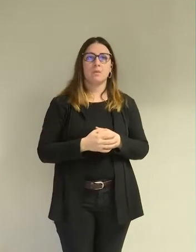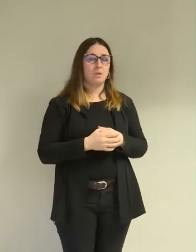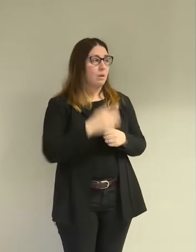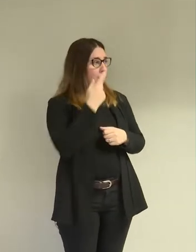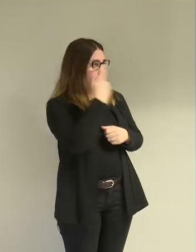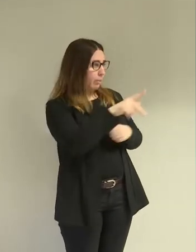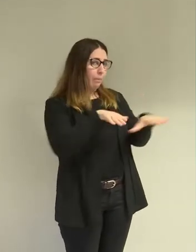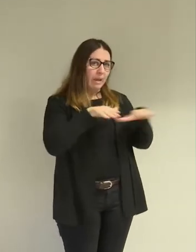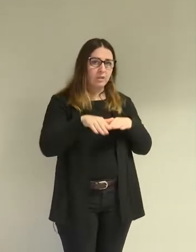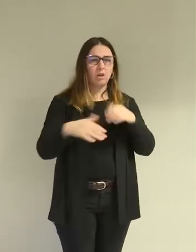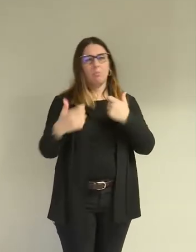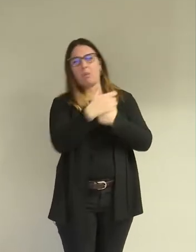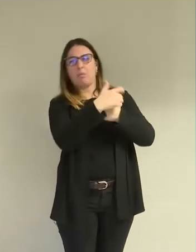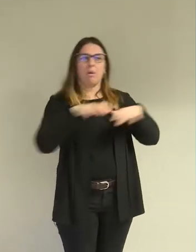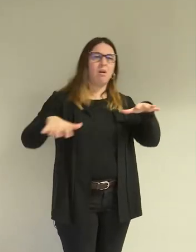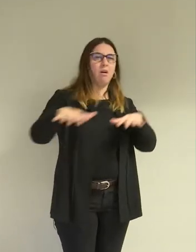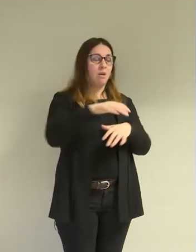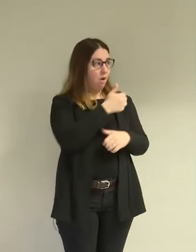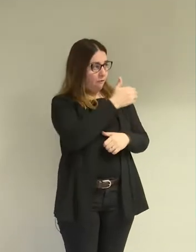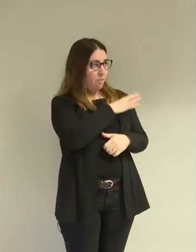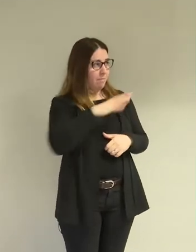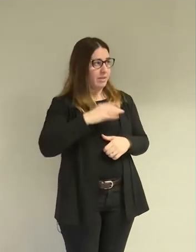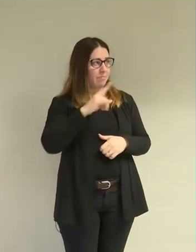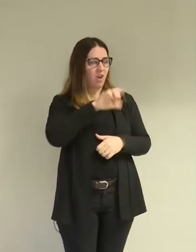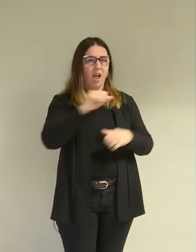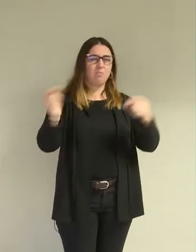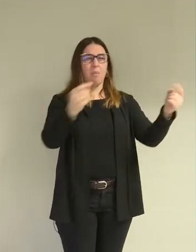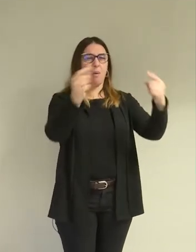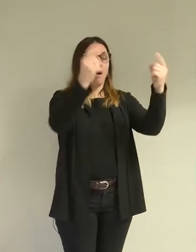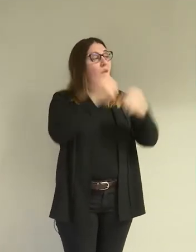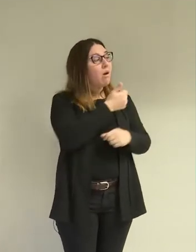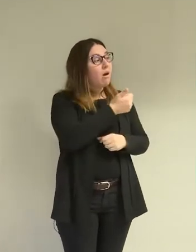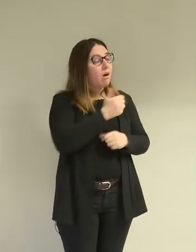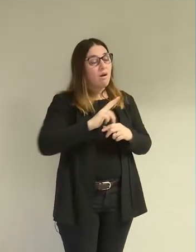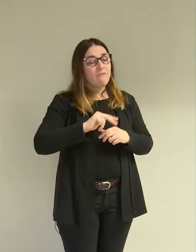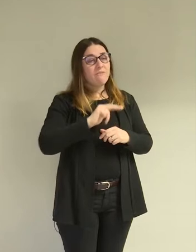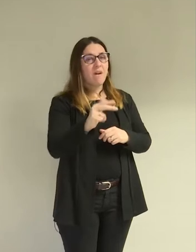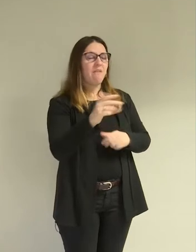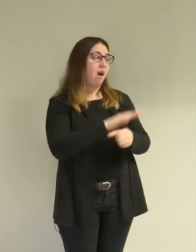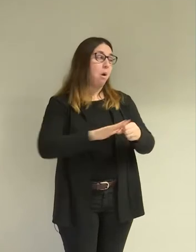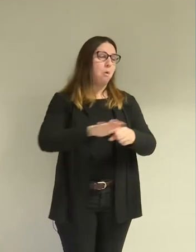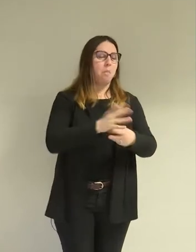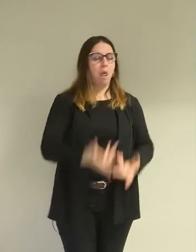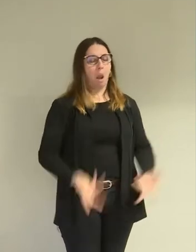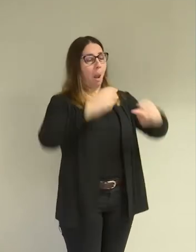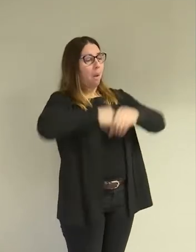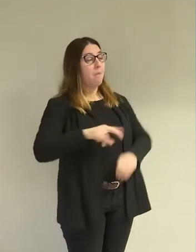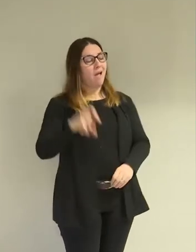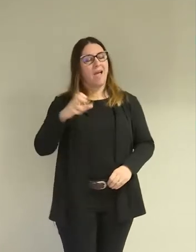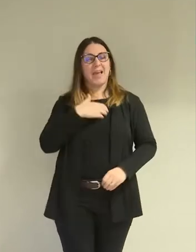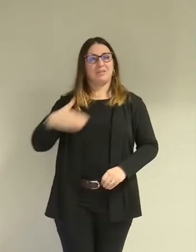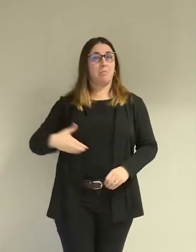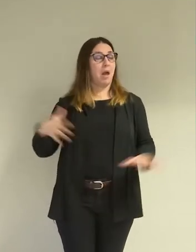madame chanas vous êtes bien parti pour vous approprier dans quelque temps l'intégralité du savoir faire de l'ancien maire de grenoble